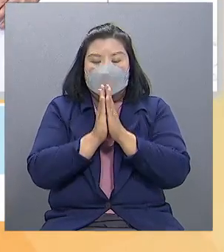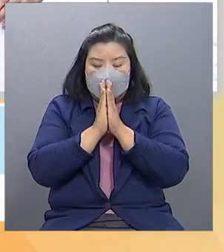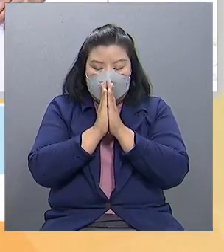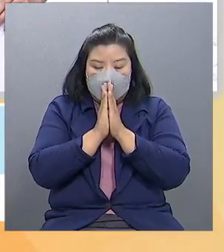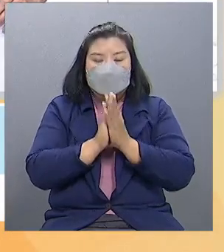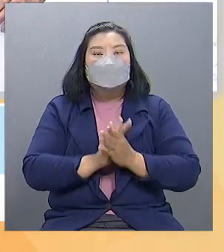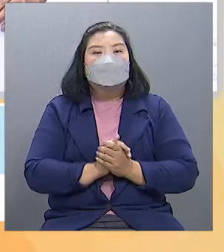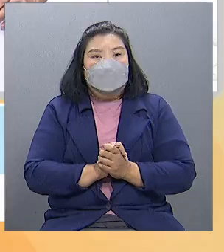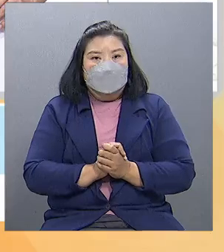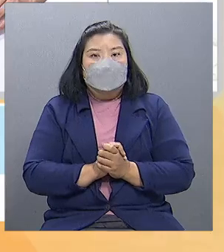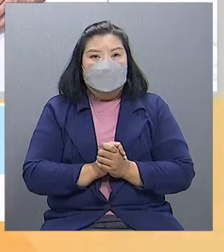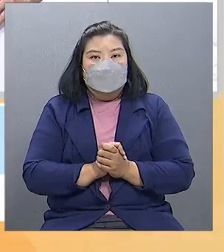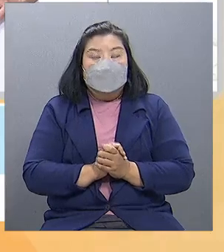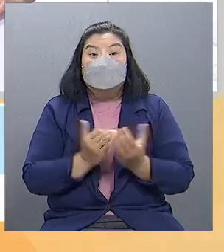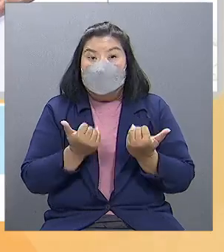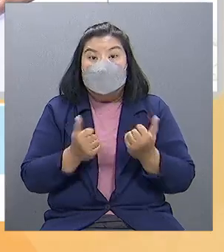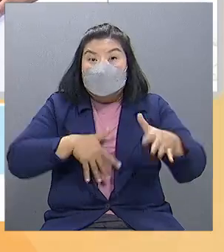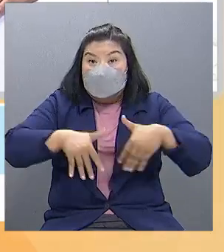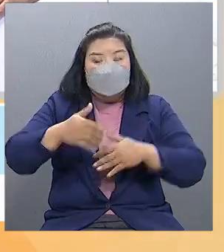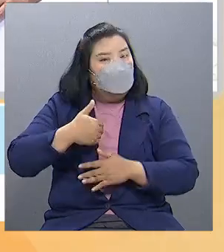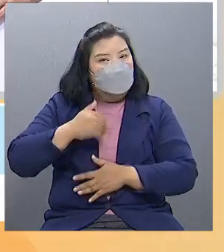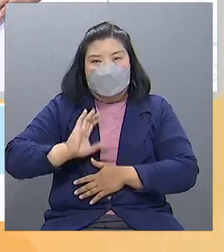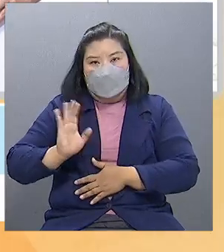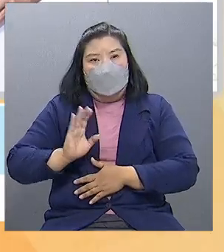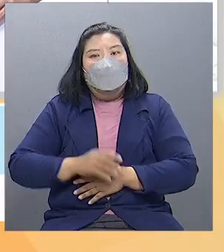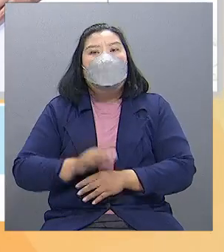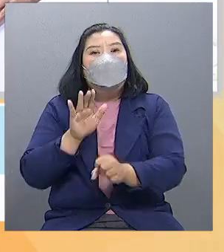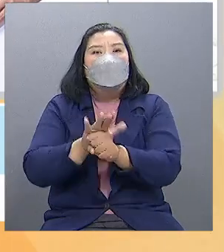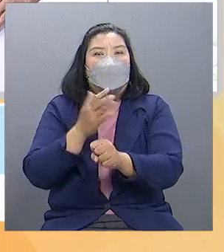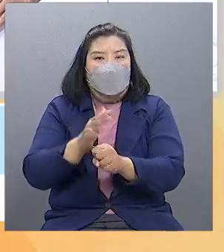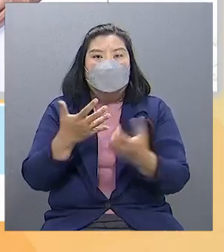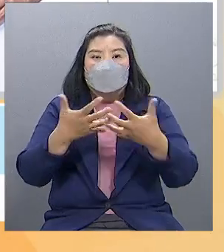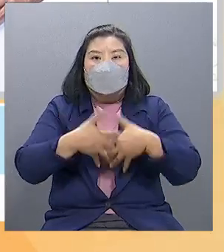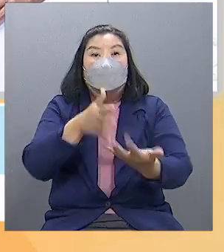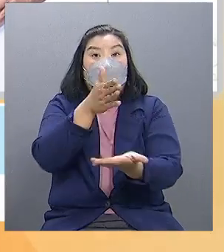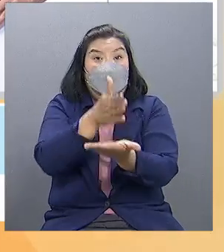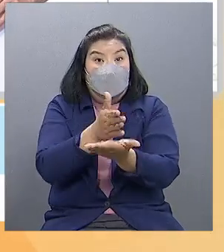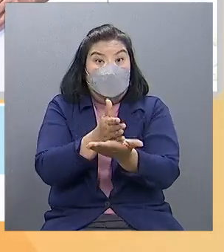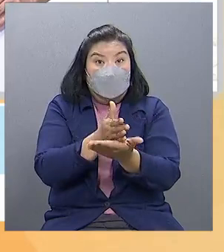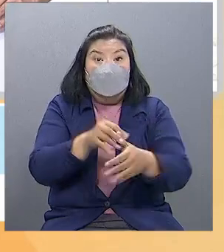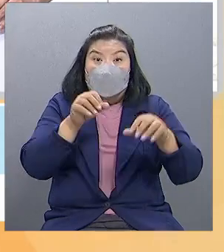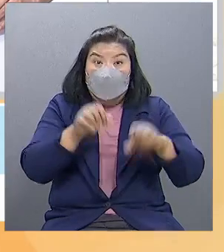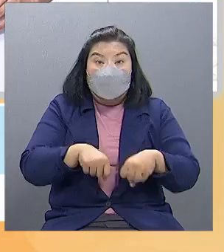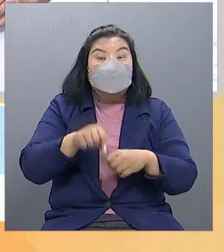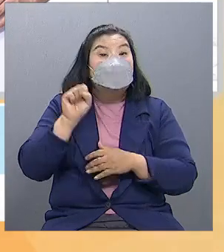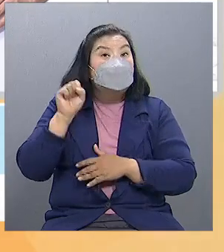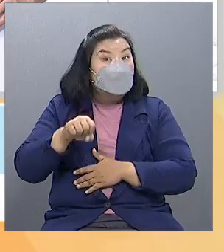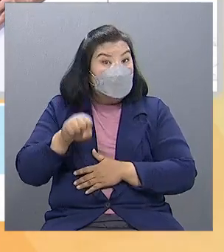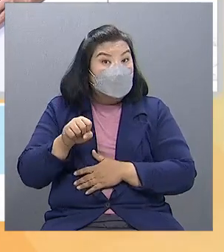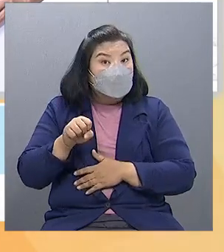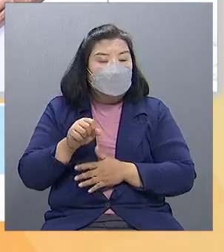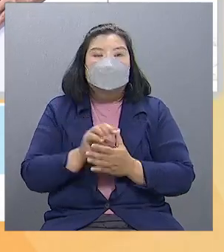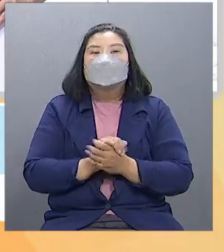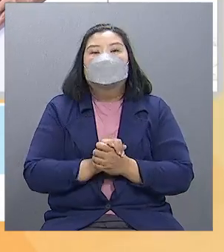ดแล้วชาวบ้านก็ยกมือว่าไม่ให้เด๋ยนกิจการต่อคือผลสรุปเป็เช่นนั้นแล้วใช่ไหมคะอ่ะครั